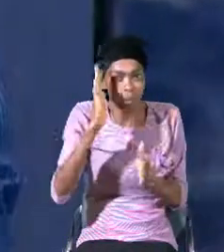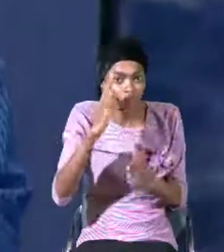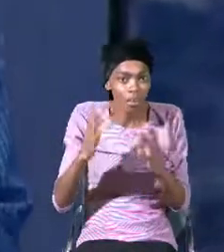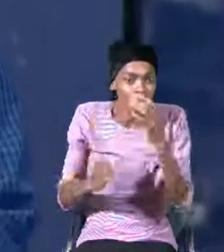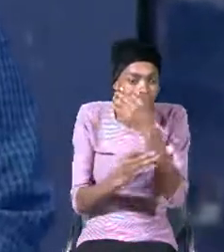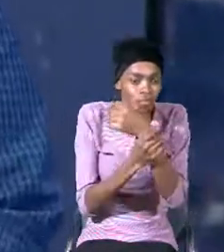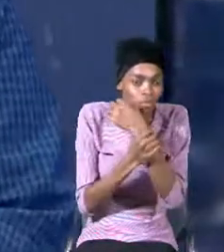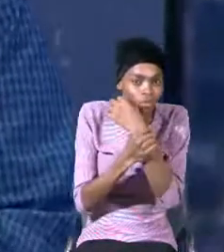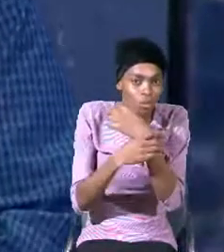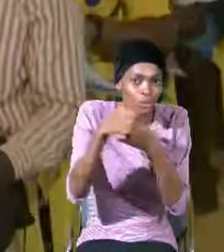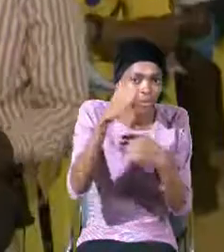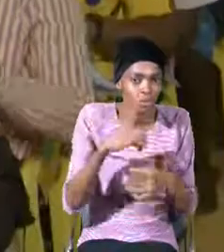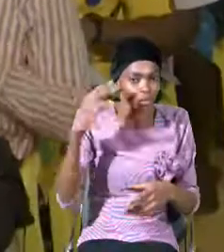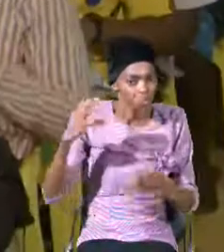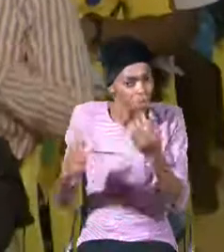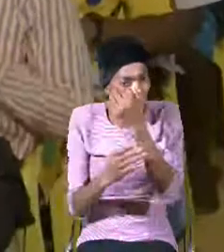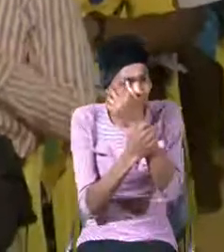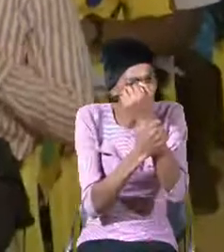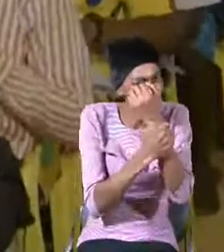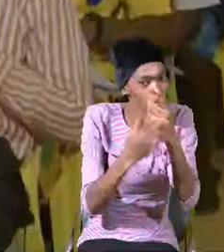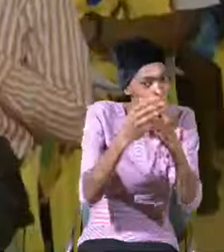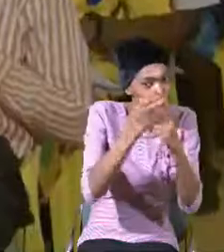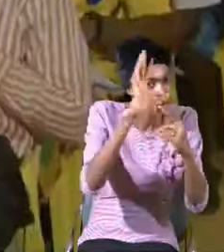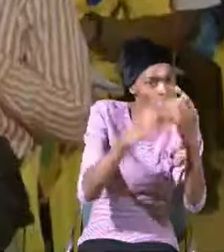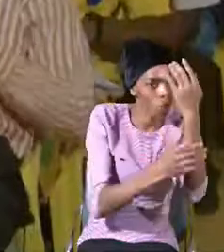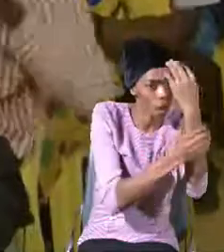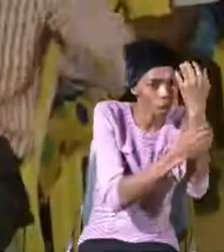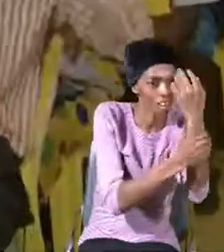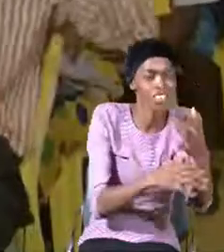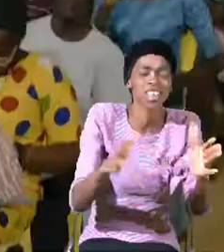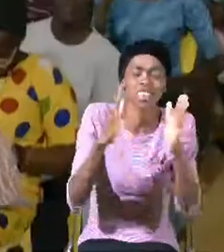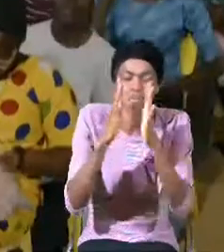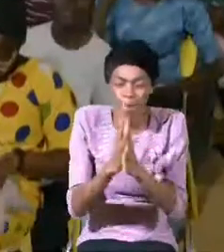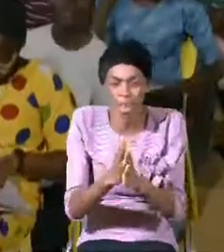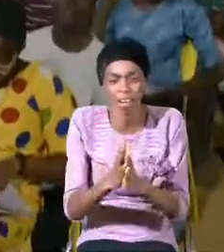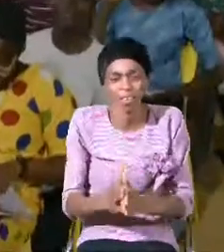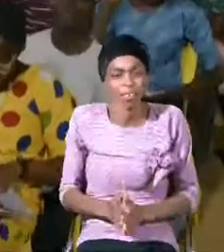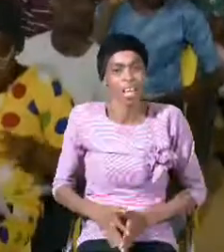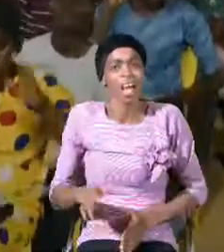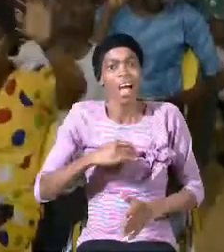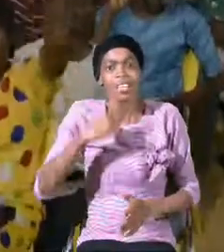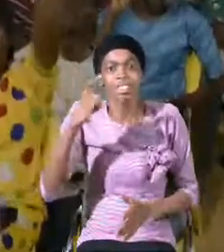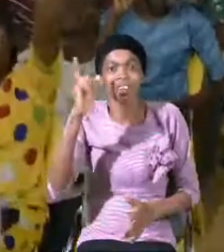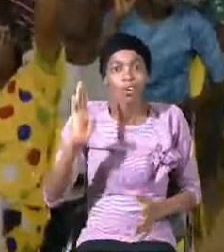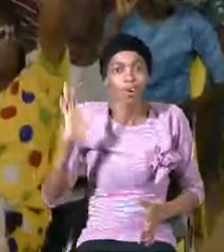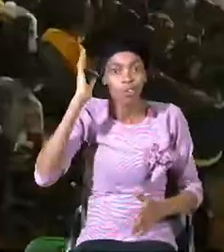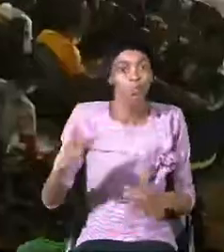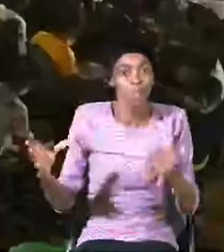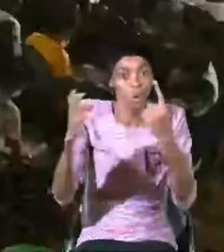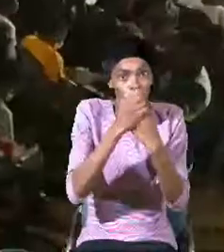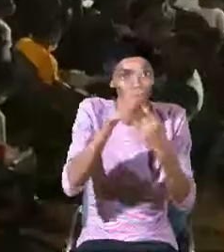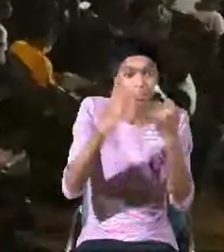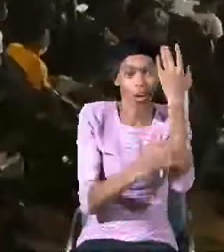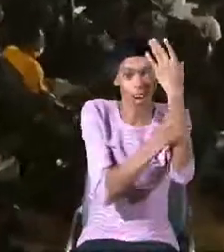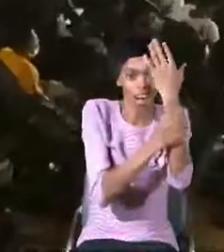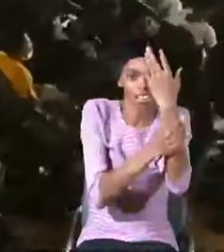il te soutiendra. Il tiendra ta main. Il tiendra ta main. Et il tiendra ta main.